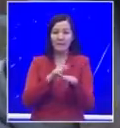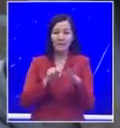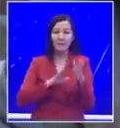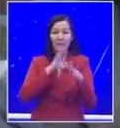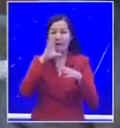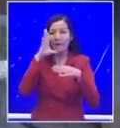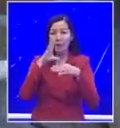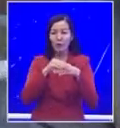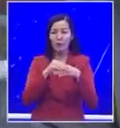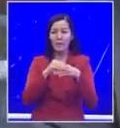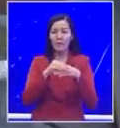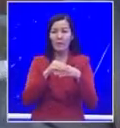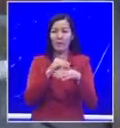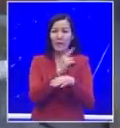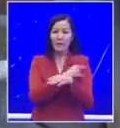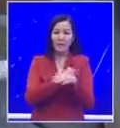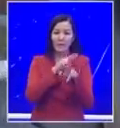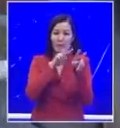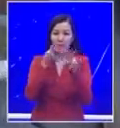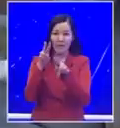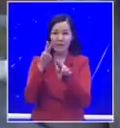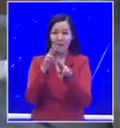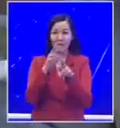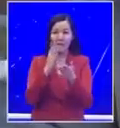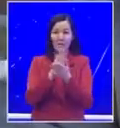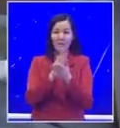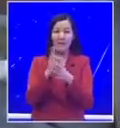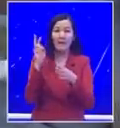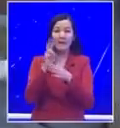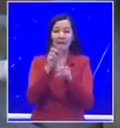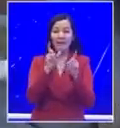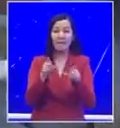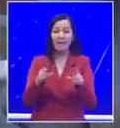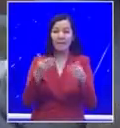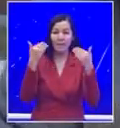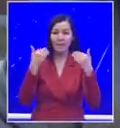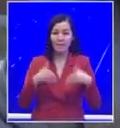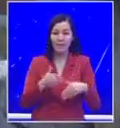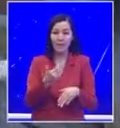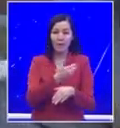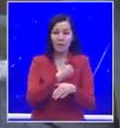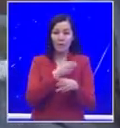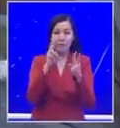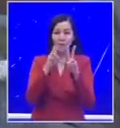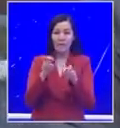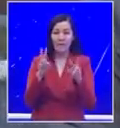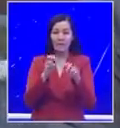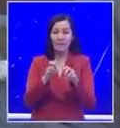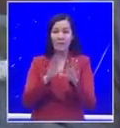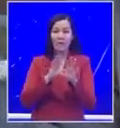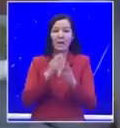Күндіз-түні тәулік бойы, яғни кезекшілік орнатылған, келген азаматтардың дене қызуын өлшеп, оларға сауалнама